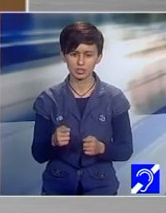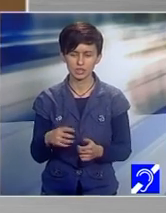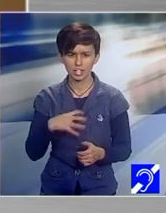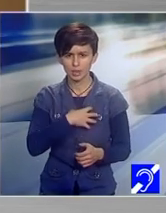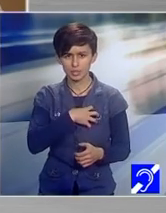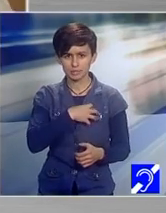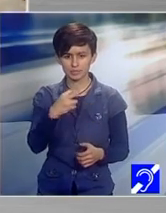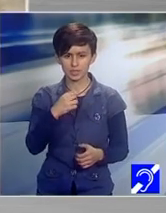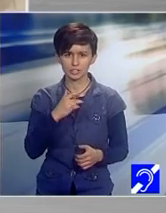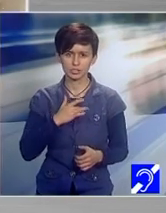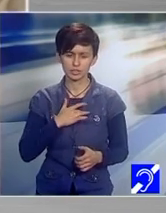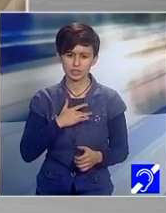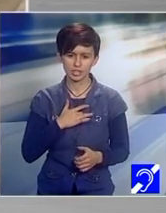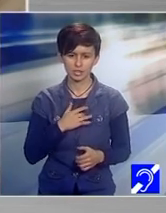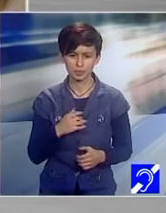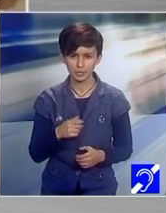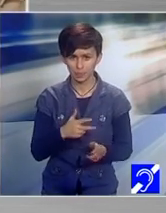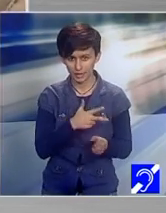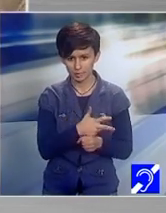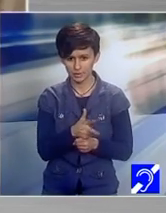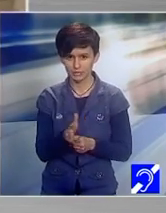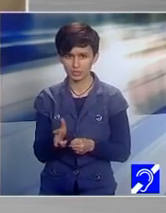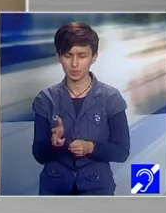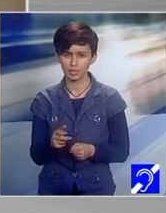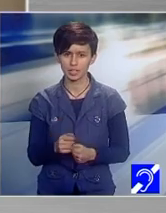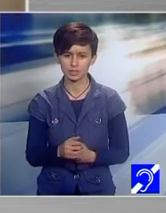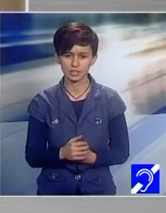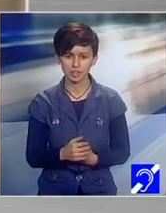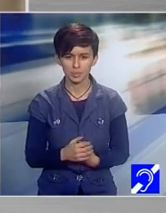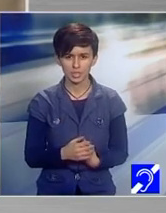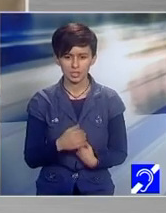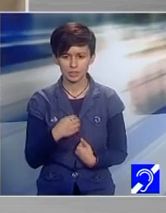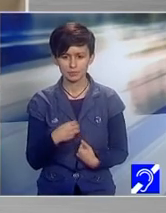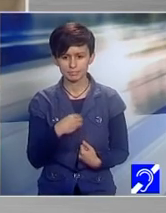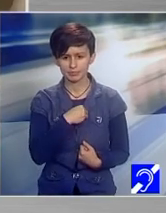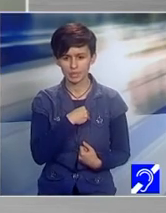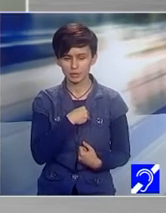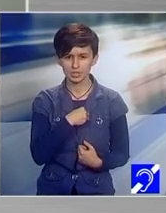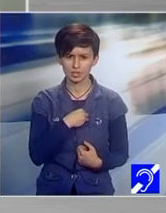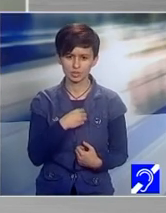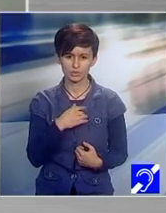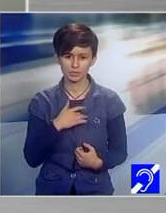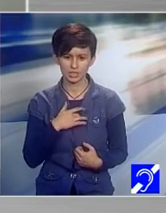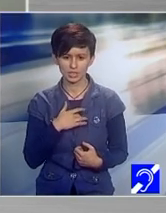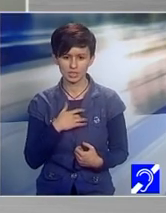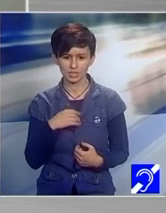de la oaie, am pus-o separat, am filmat, am suturat-o după aceea înapoi și a fost un succes, ca să